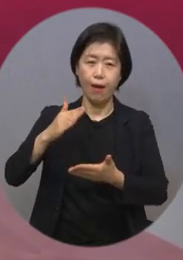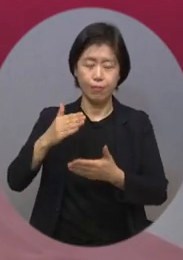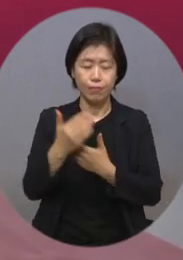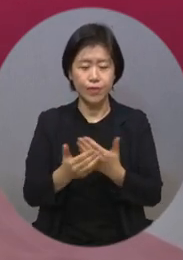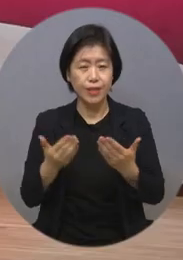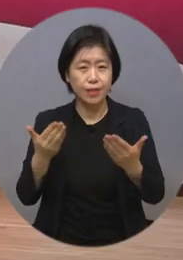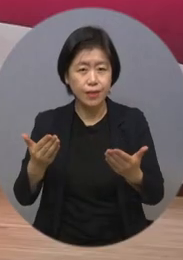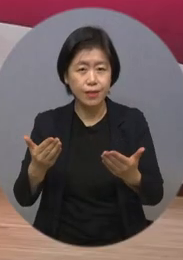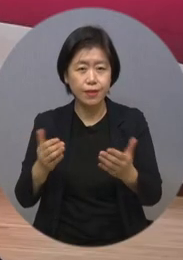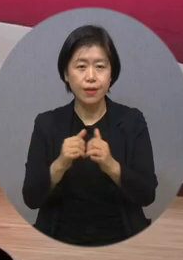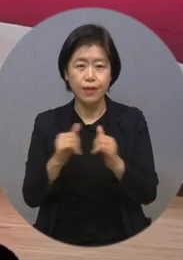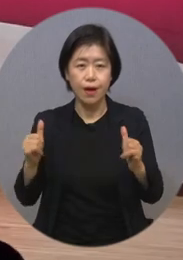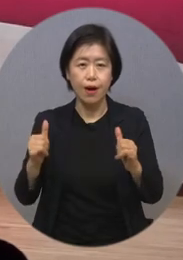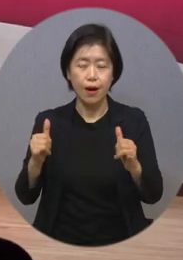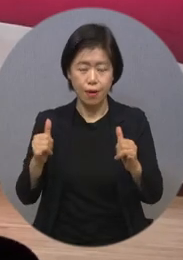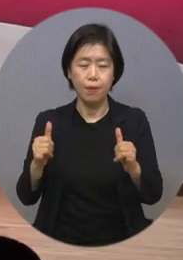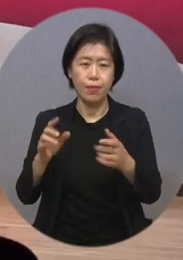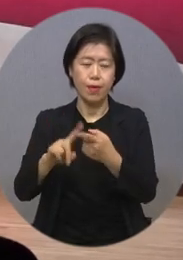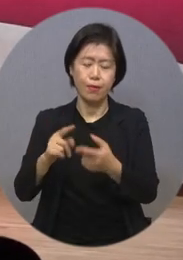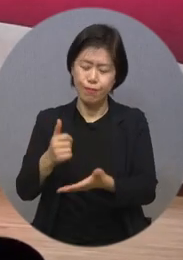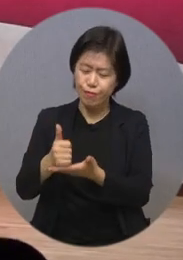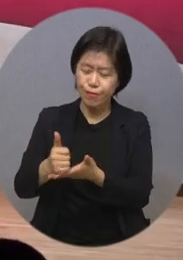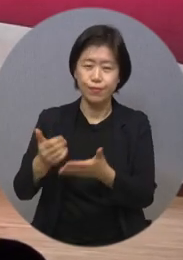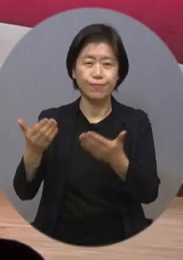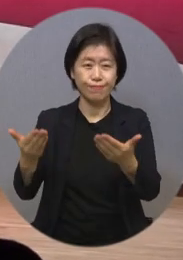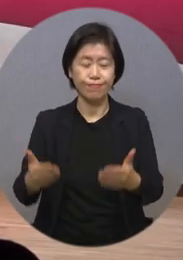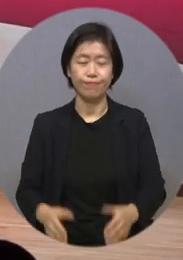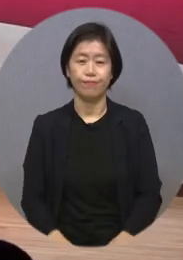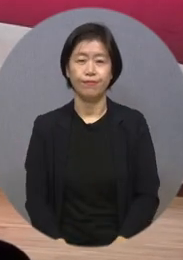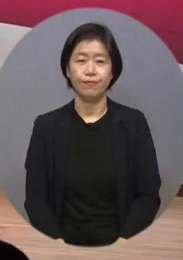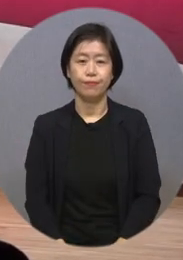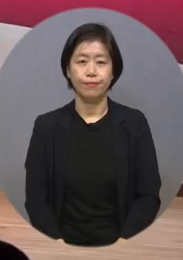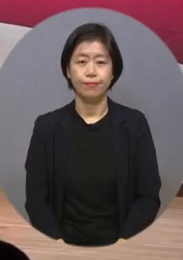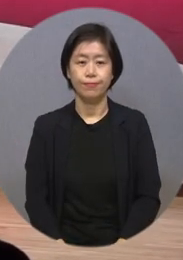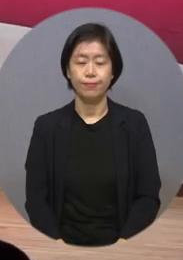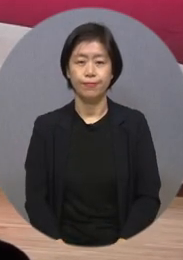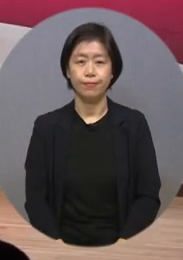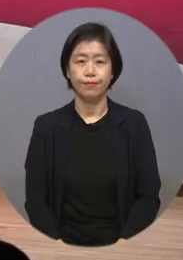노고를 격려하고 사기를 북돋았습니다. 복지TV 뉴스 조은빈입니다.